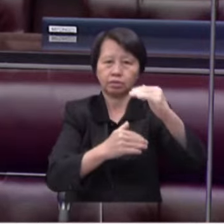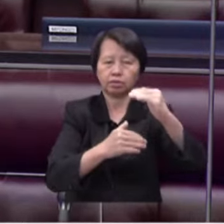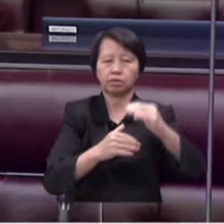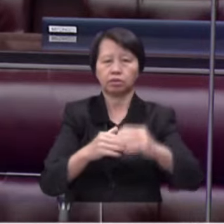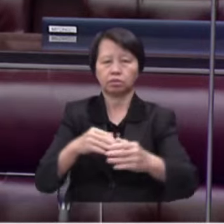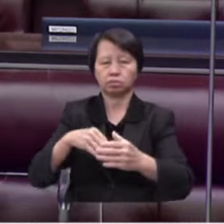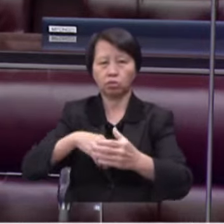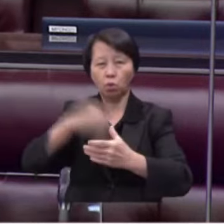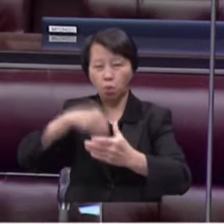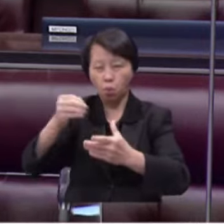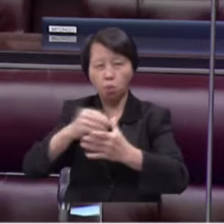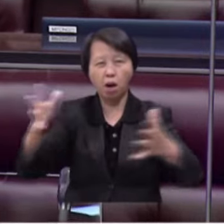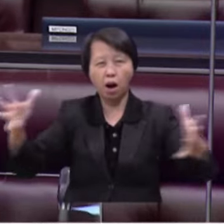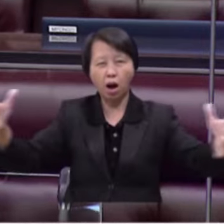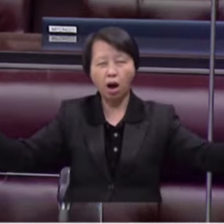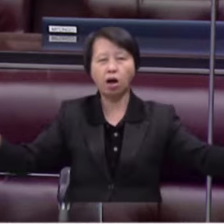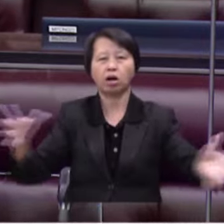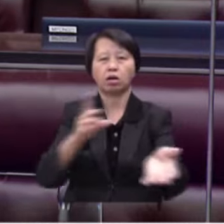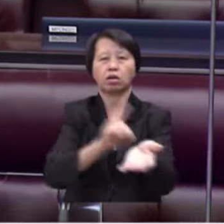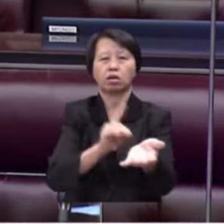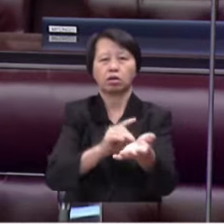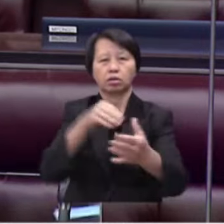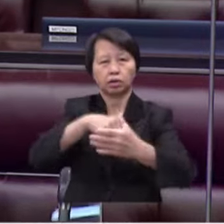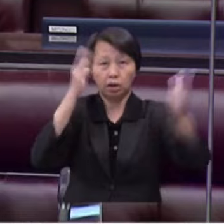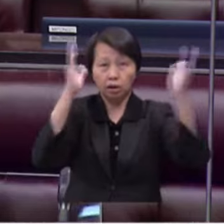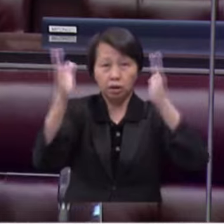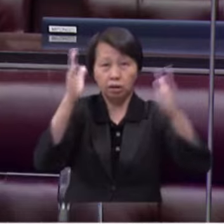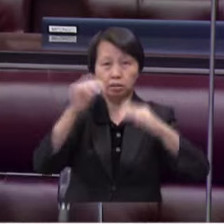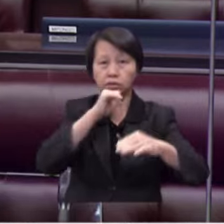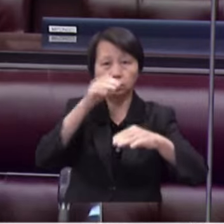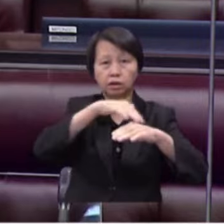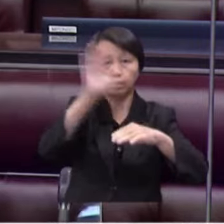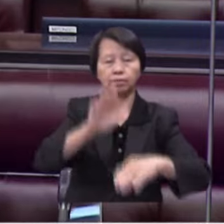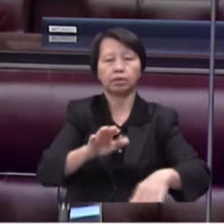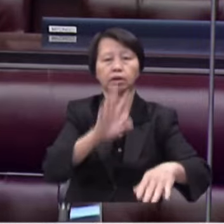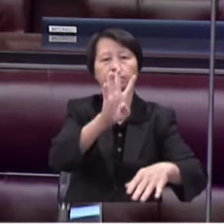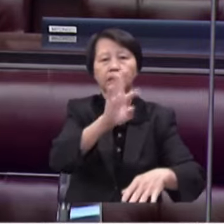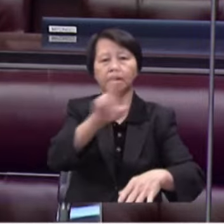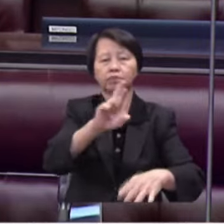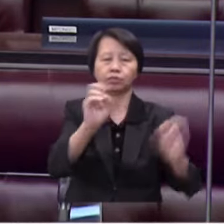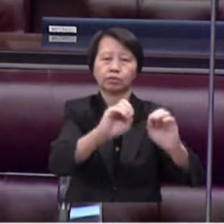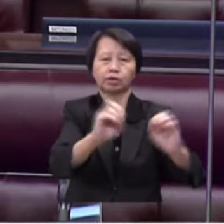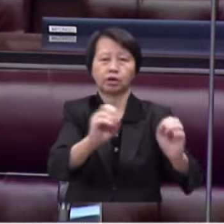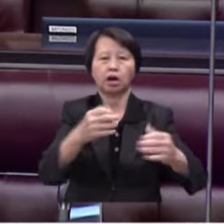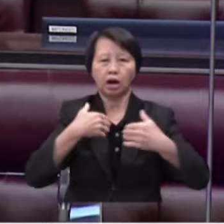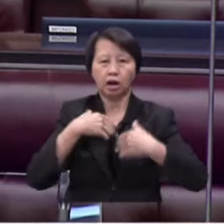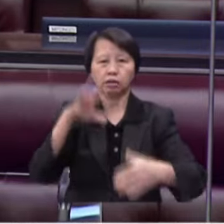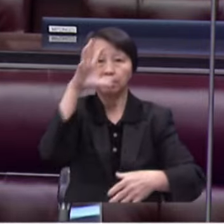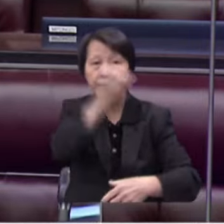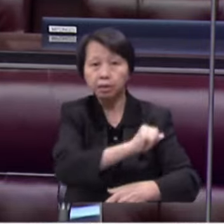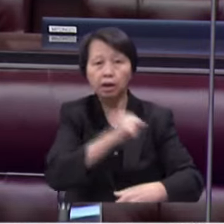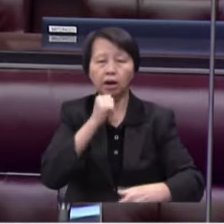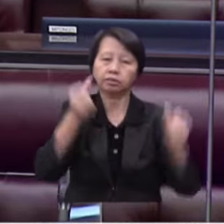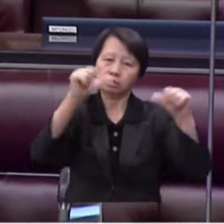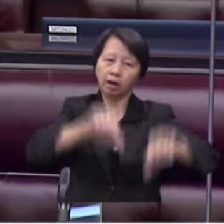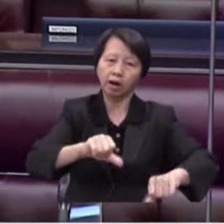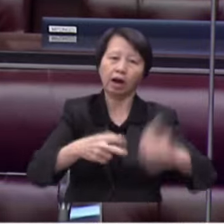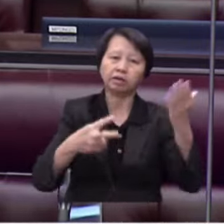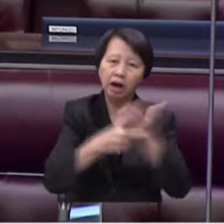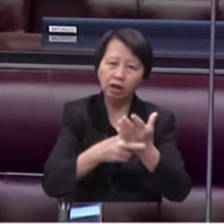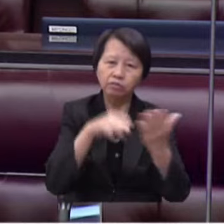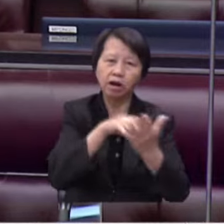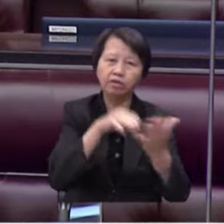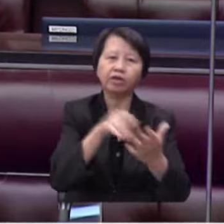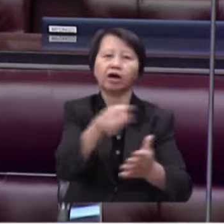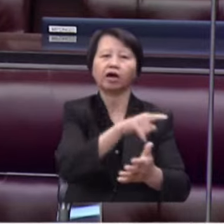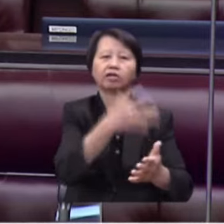Kerinduan setiap tahun daripada dalam negara pun tidak melebihi 4.000 sebab ada yang tcc ada yang gagal dan sebagainya